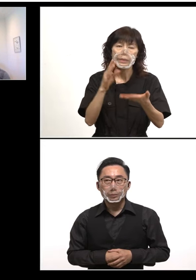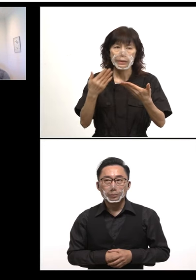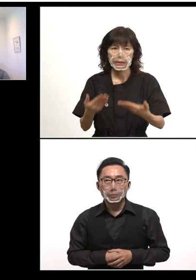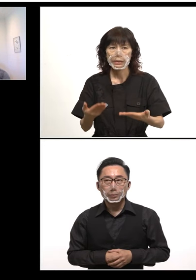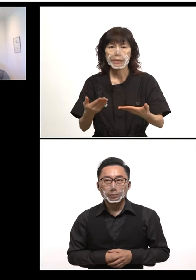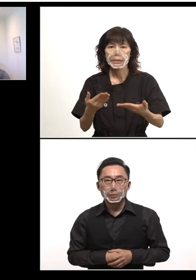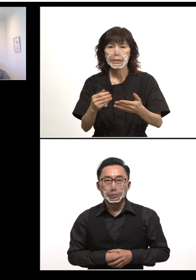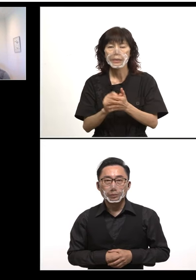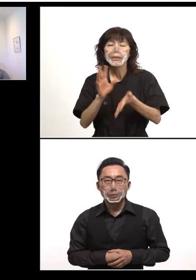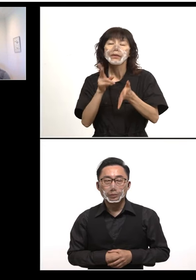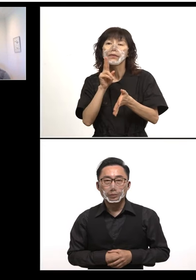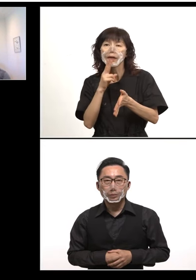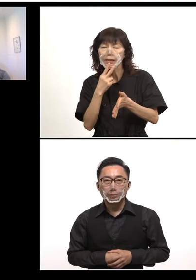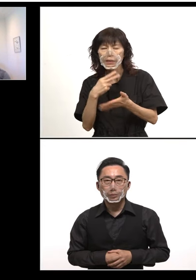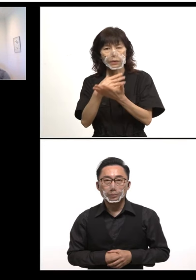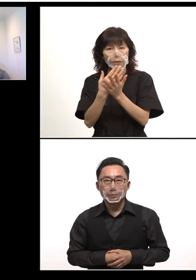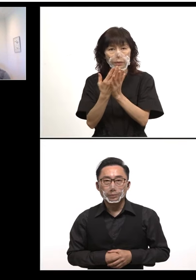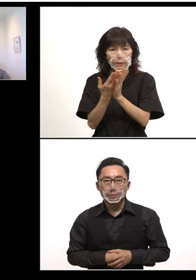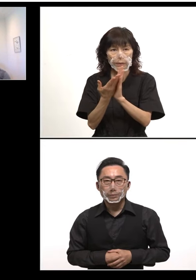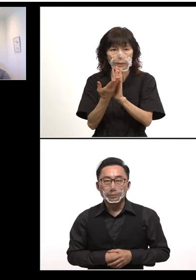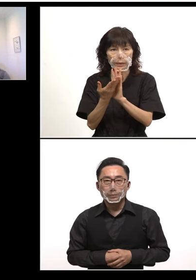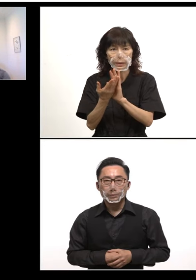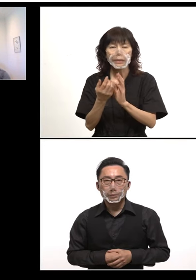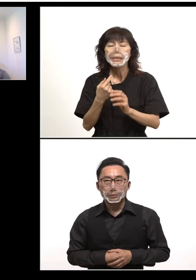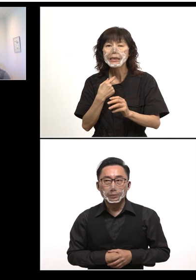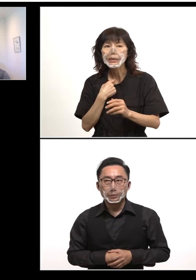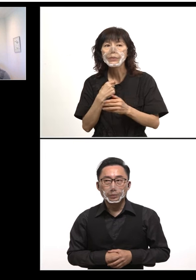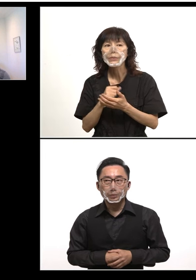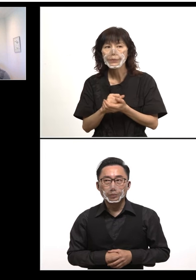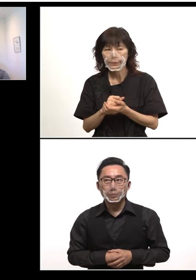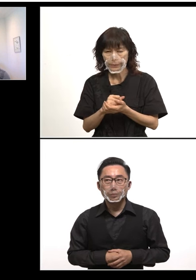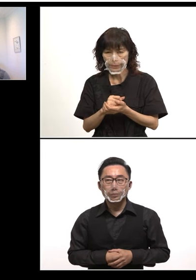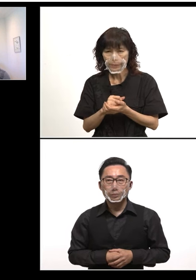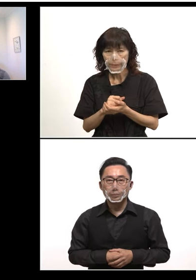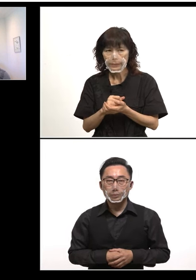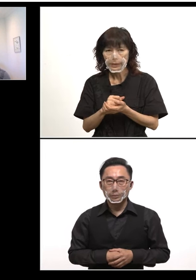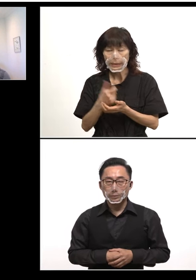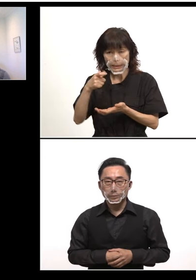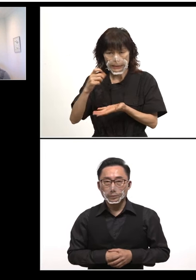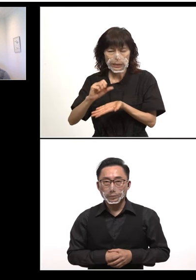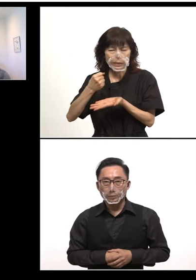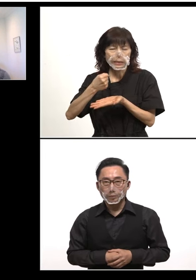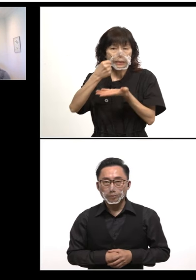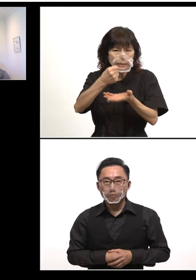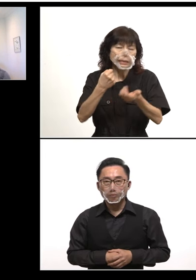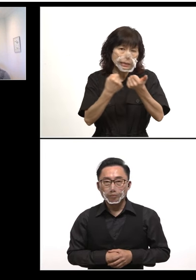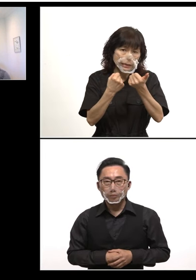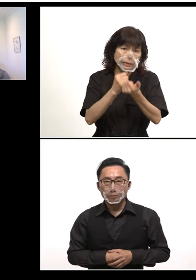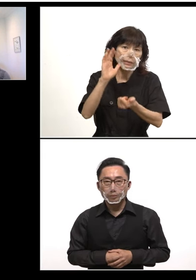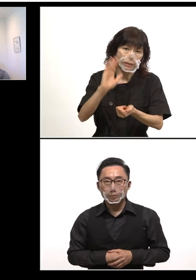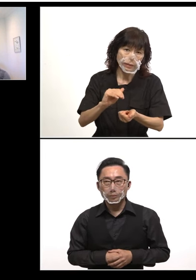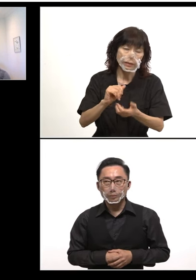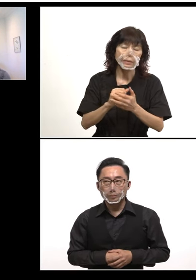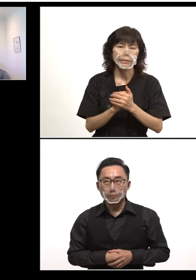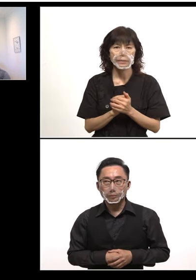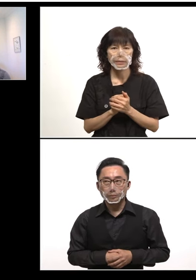有手語嘅翻譯啊，有好多嘢，其實都係需要一啲嘅即係資源嚟到 support 嘅。咁我